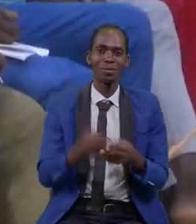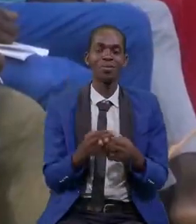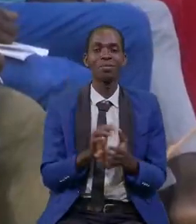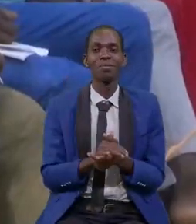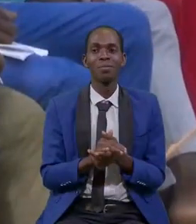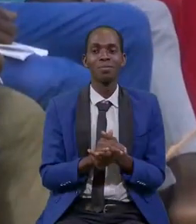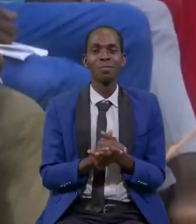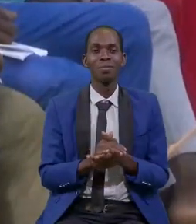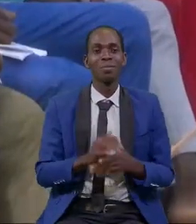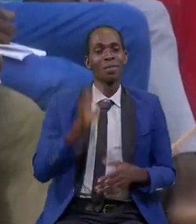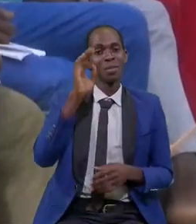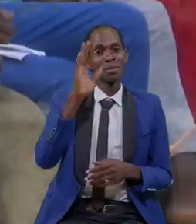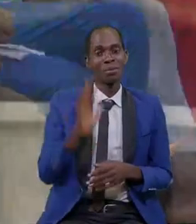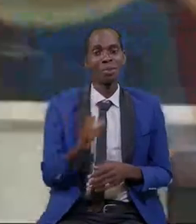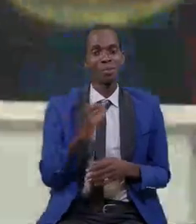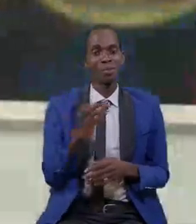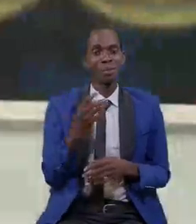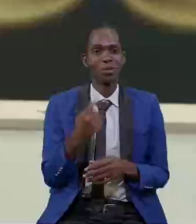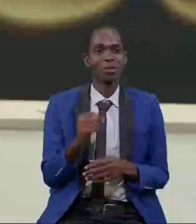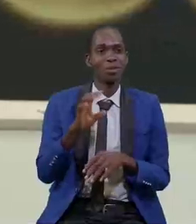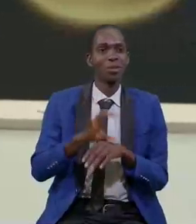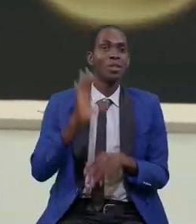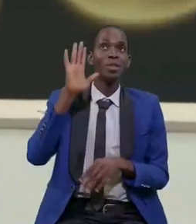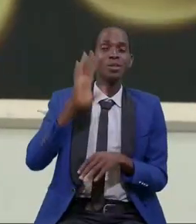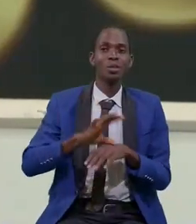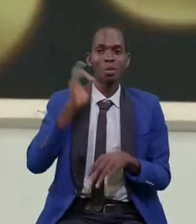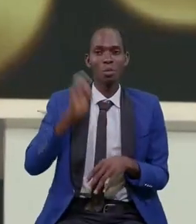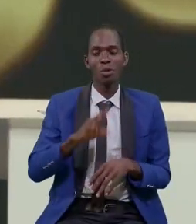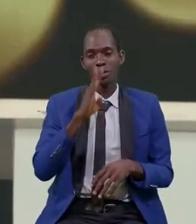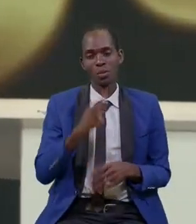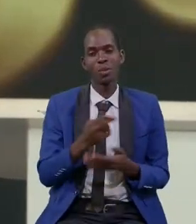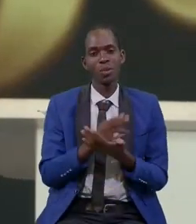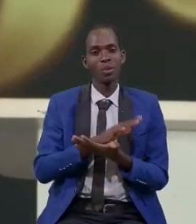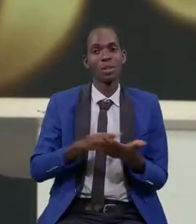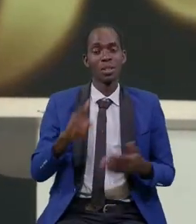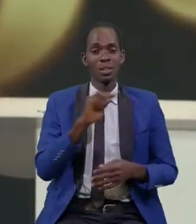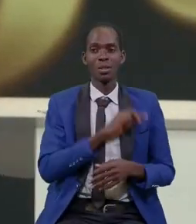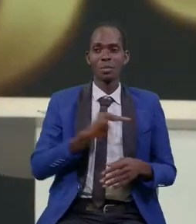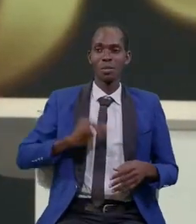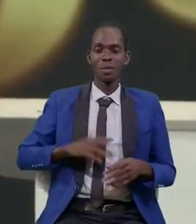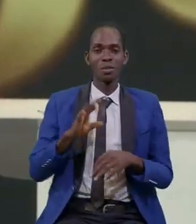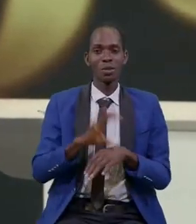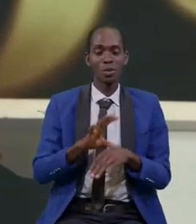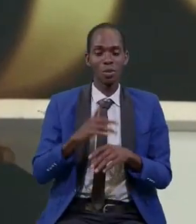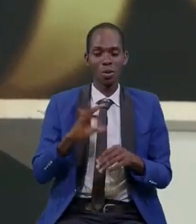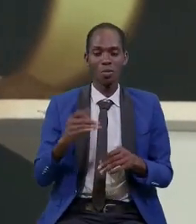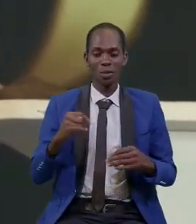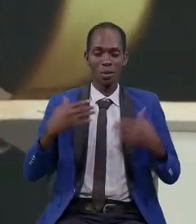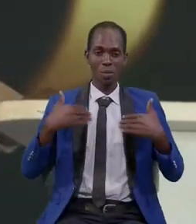Les ministres de l'Église, cette Église, seront saints. Les membres de son Église, du corps de